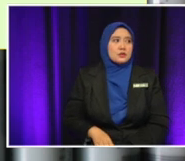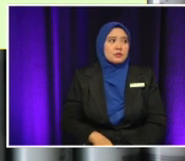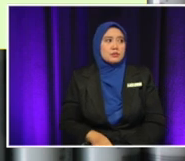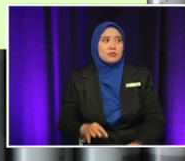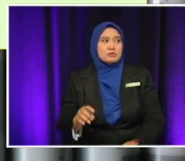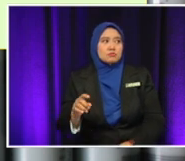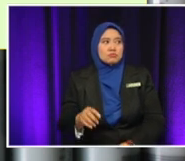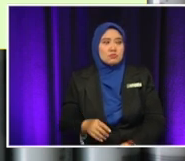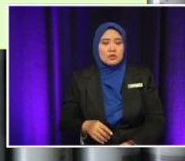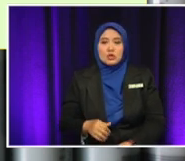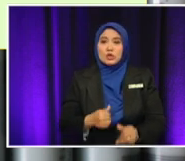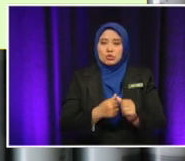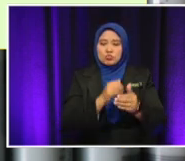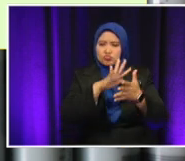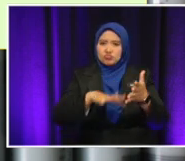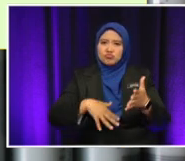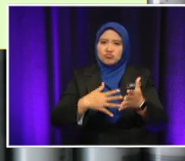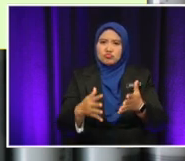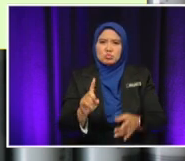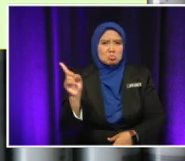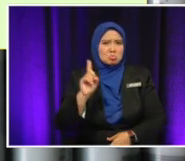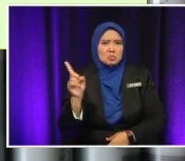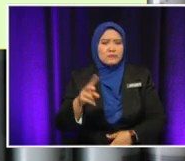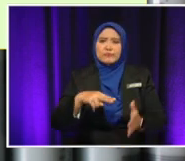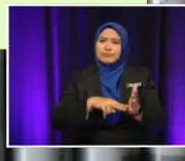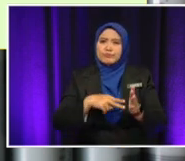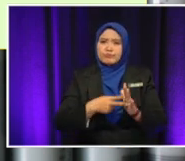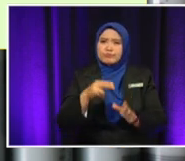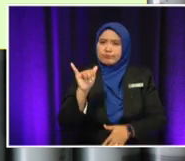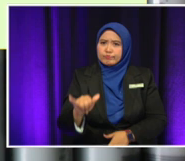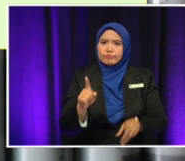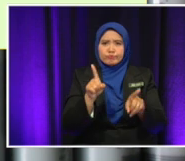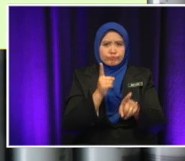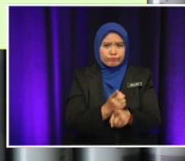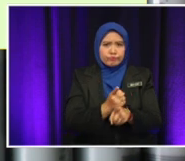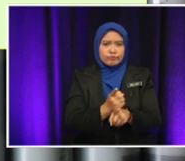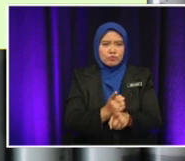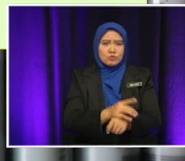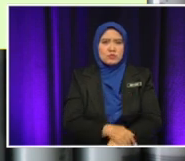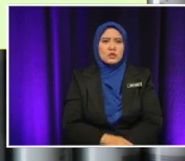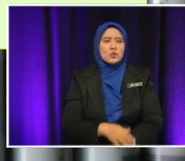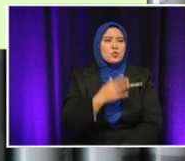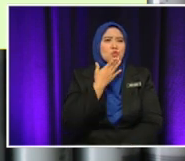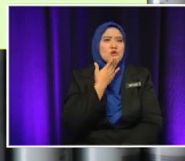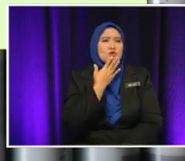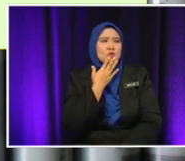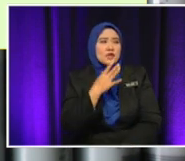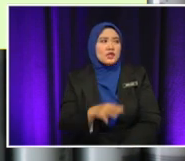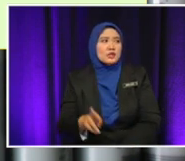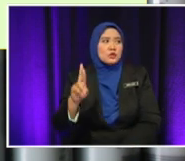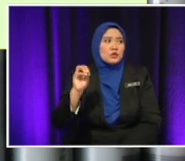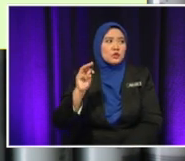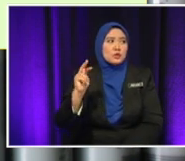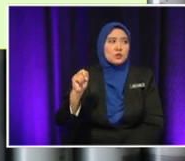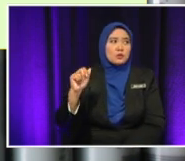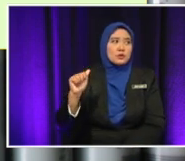dan tuliskan istilah dengan furayan yang betul pada ruang jawaban Oke uraian warna-warna yang ditambah dengan